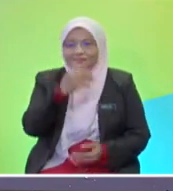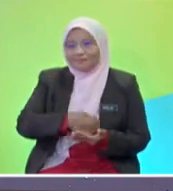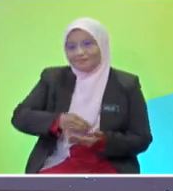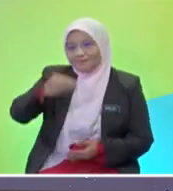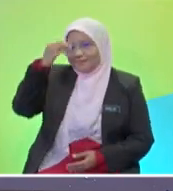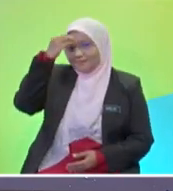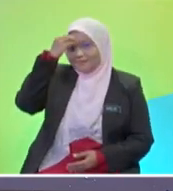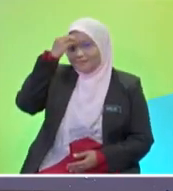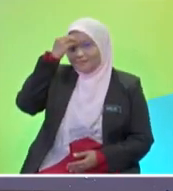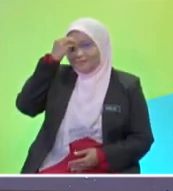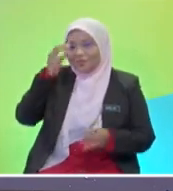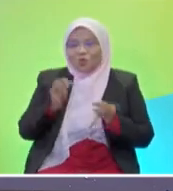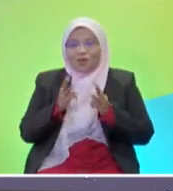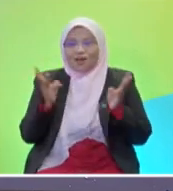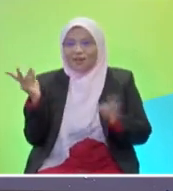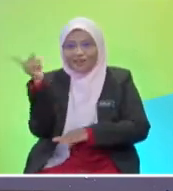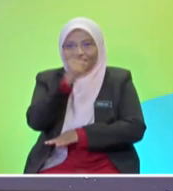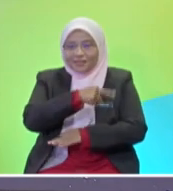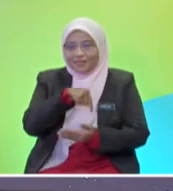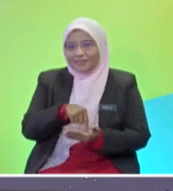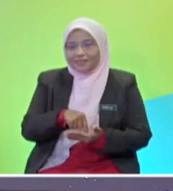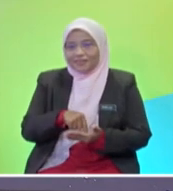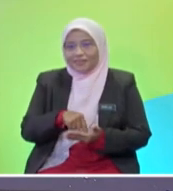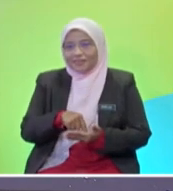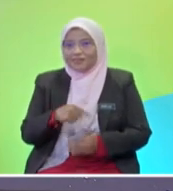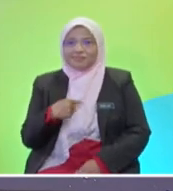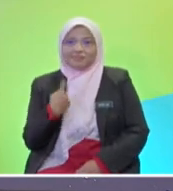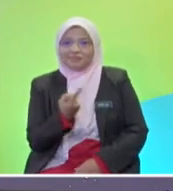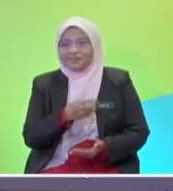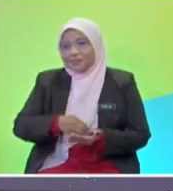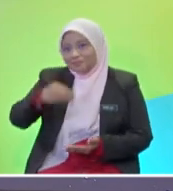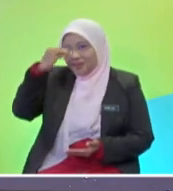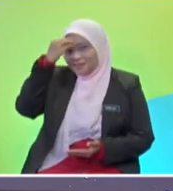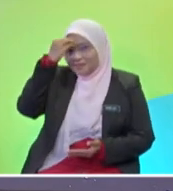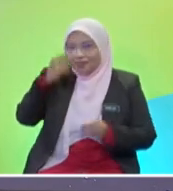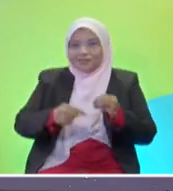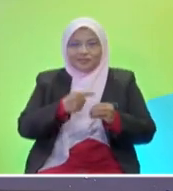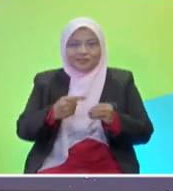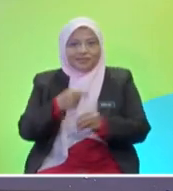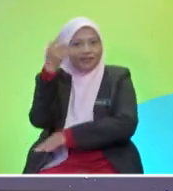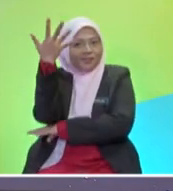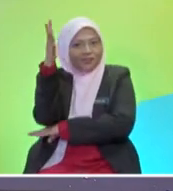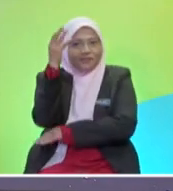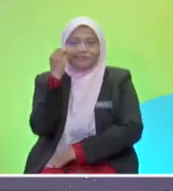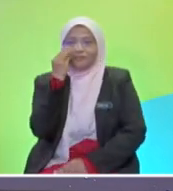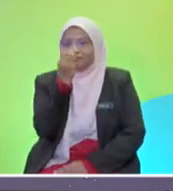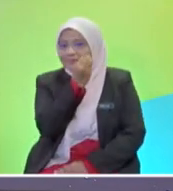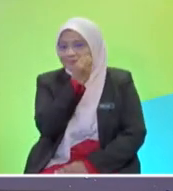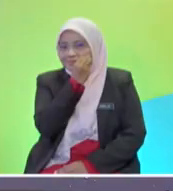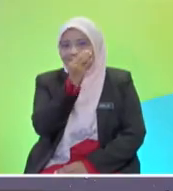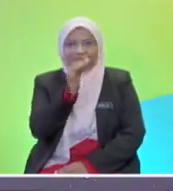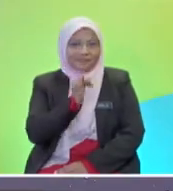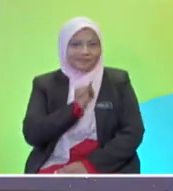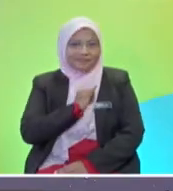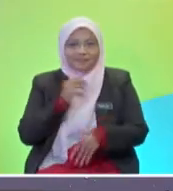belajar. Wah, hari ini kita dalam slot Prasekolah. Kita nak belajar tentang pokok bunga saya bersama-sama Cikgu